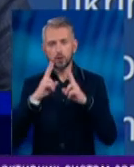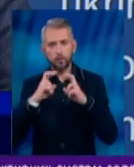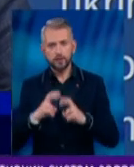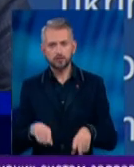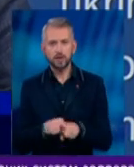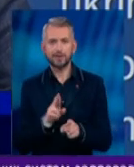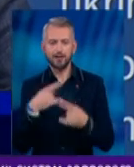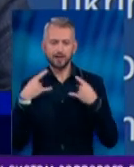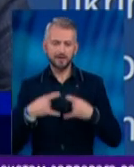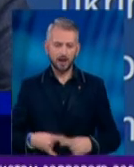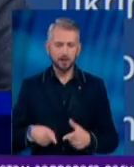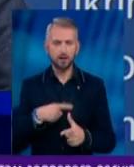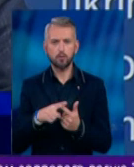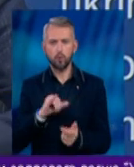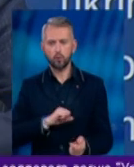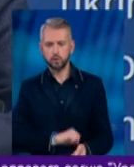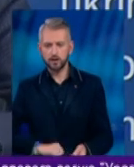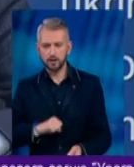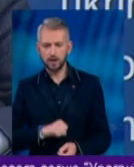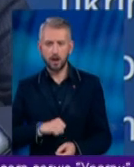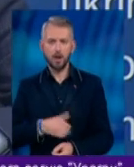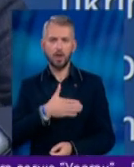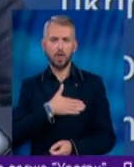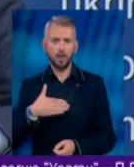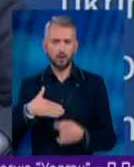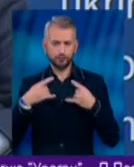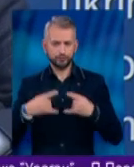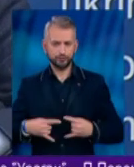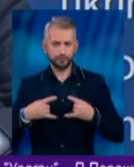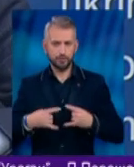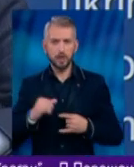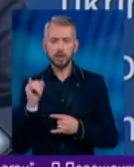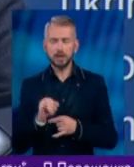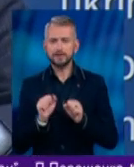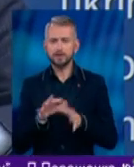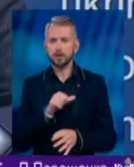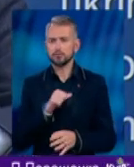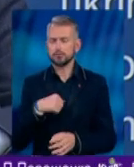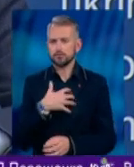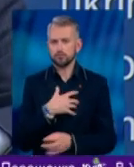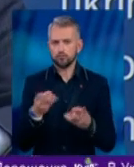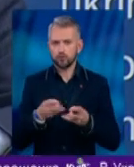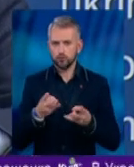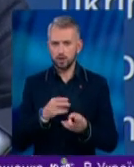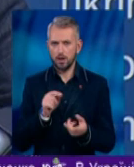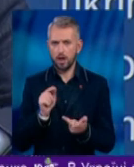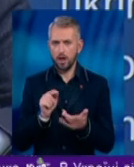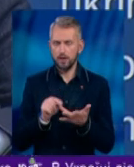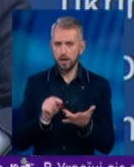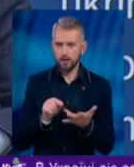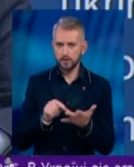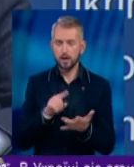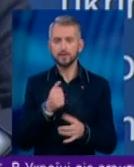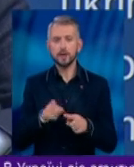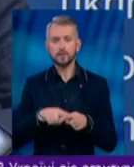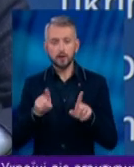такі як рентген, або УЗД, або мамографія, і здати найнеобхідніші аналізи. І за це буде